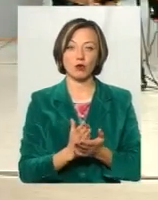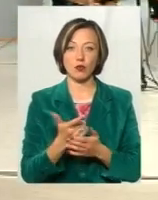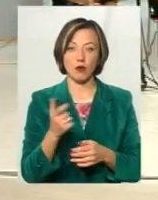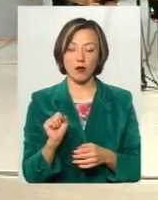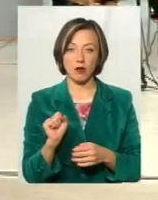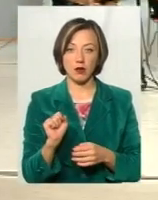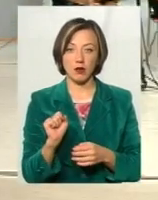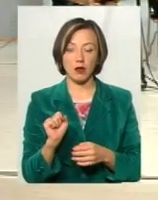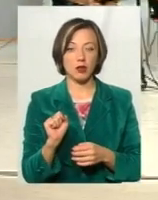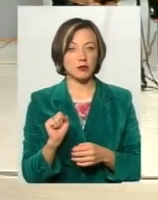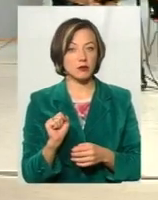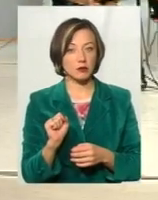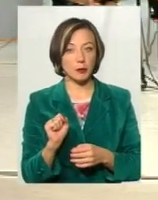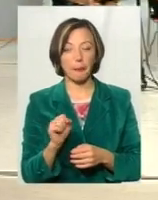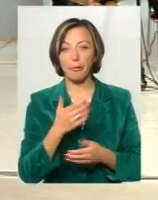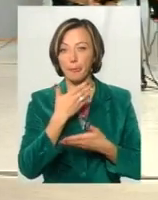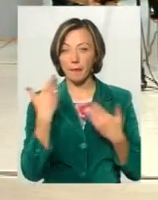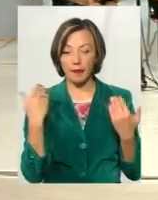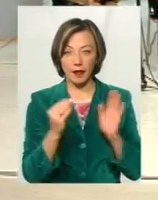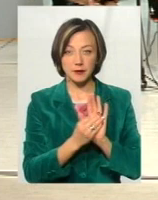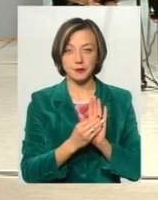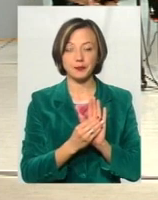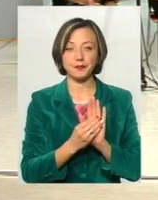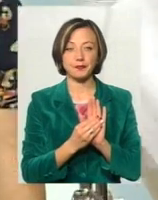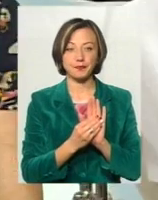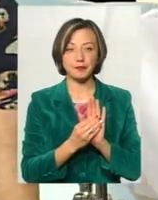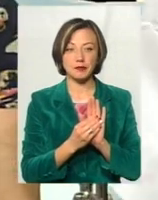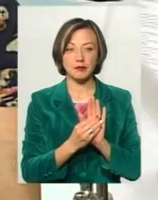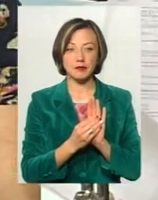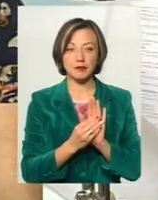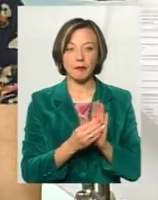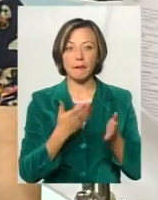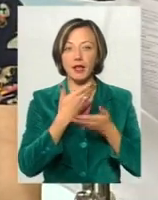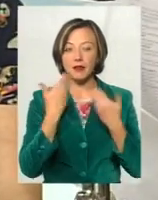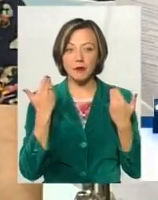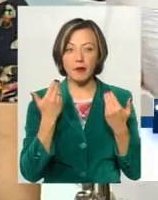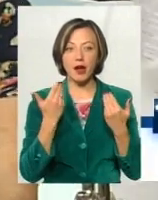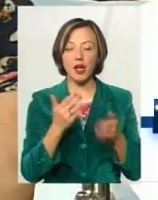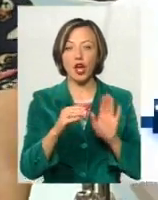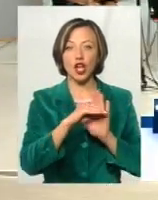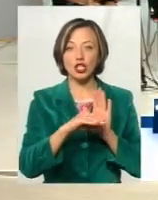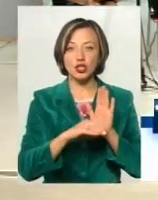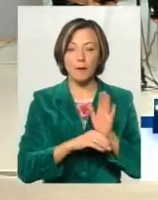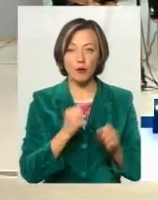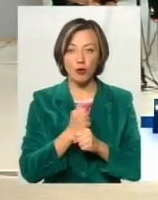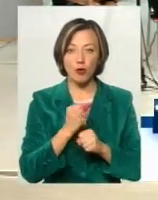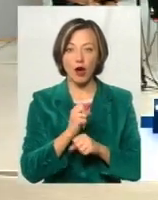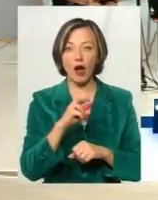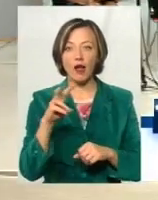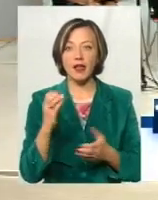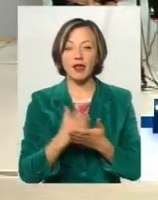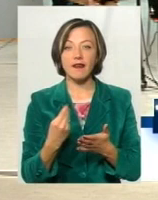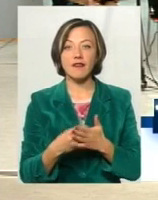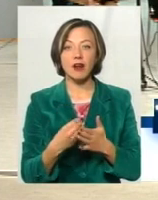От. Значить, немає, яка послуга. Кошторис. От. Немає режиму роботи, але є